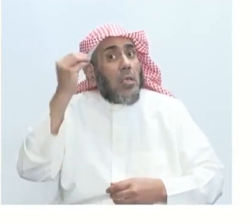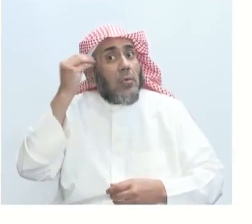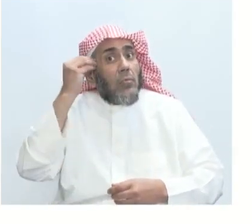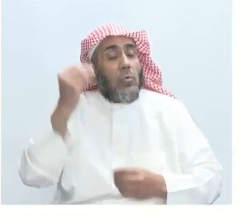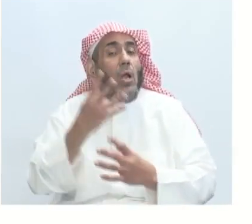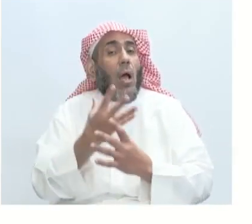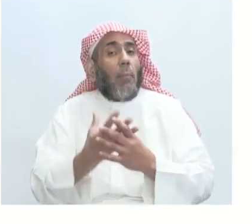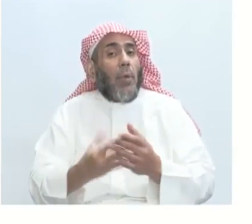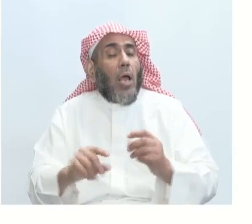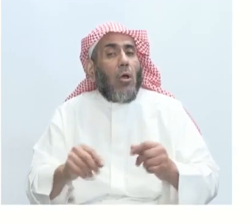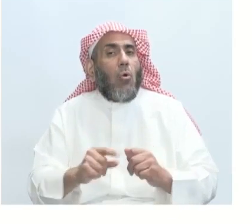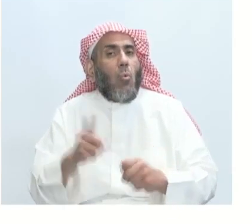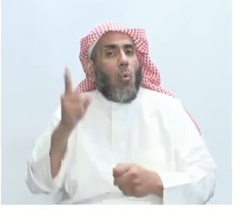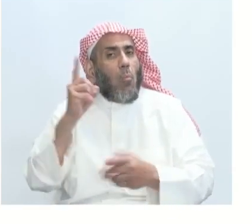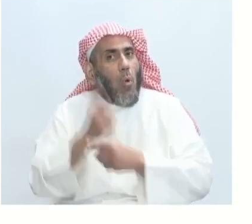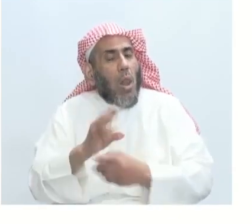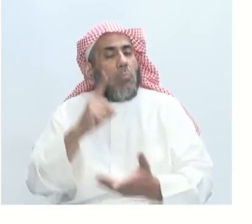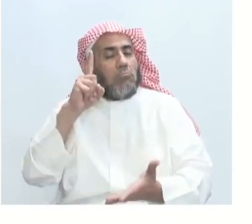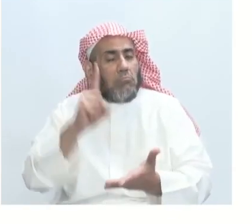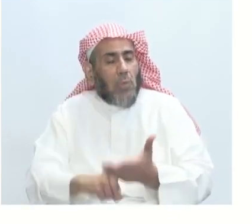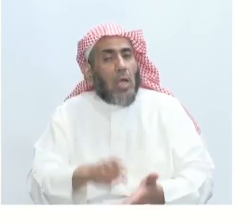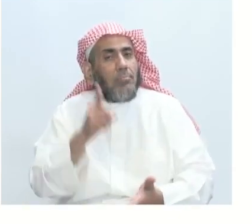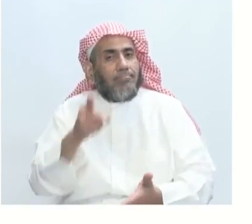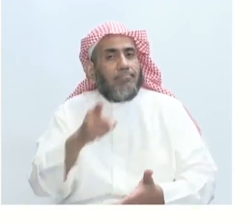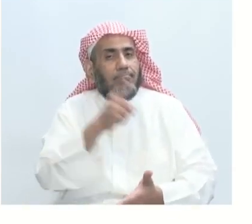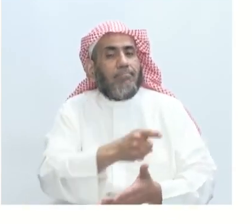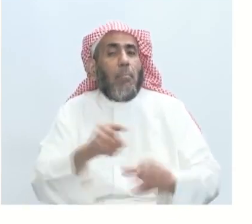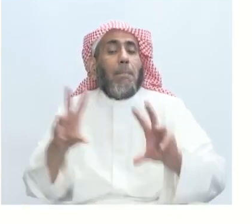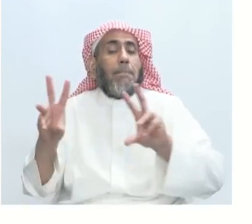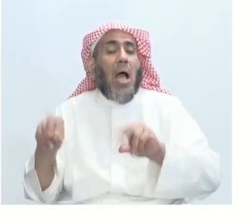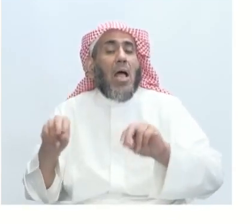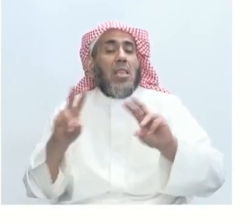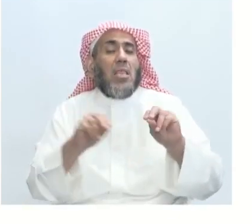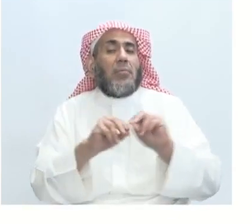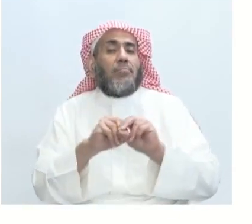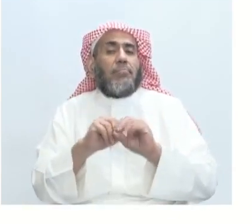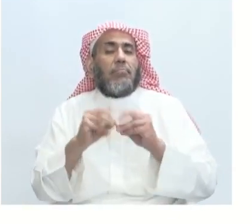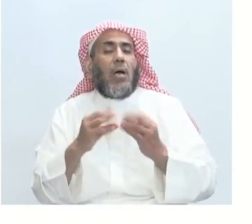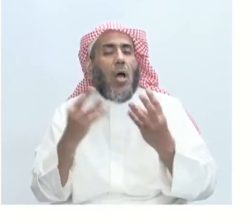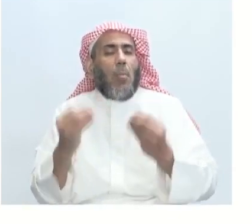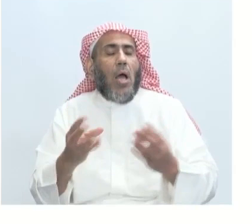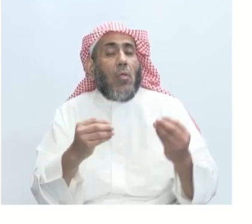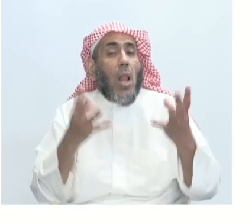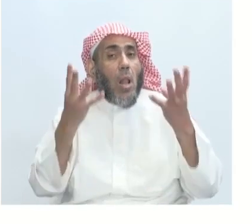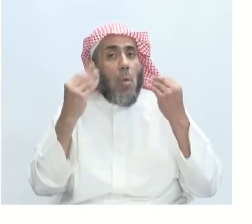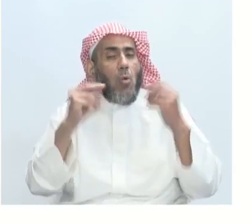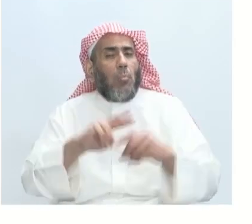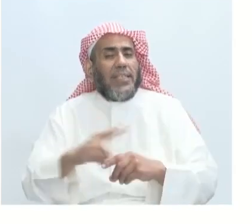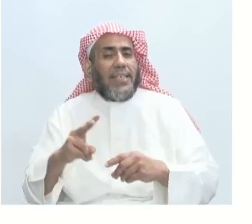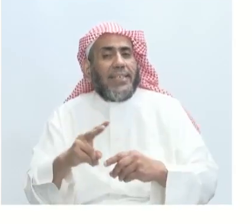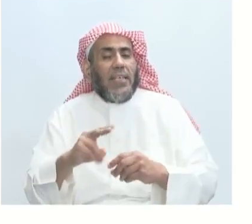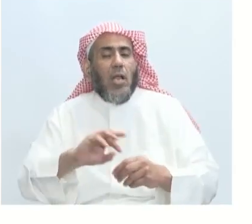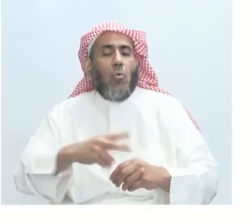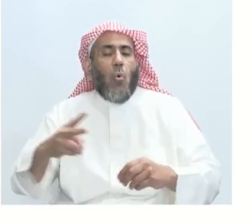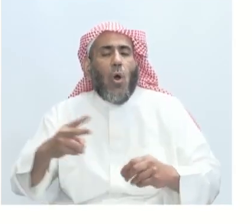ابنائي وبناتي الطلاب وانا متاكد من ذلك لديكم بعض المعلومات عن